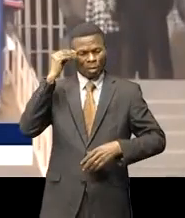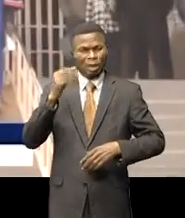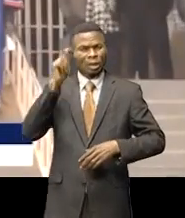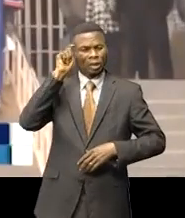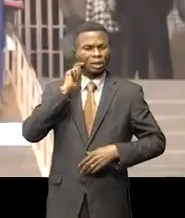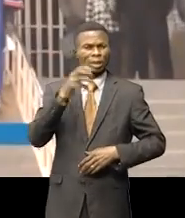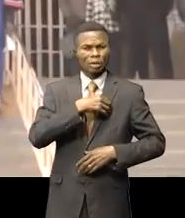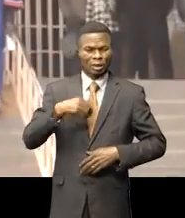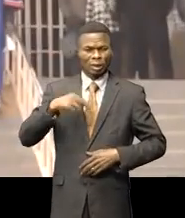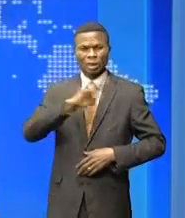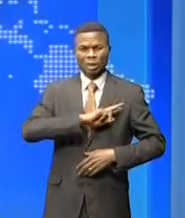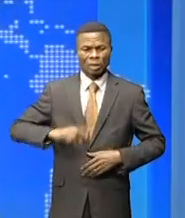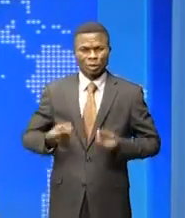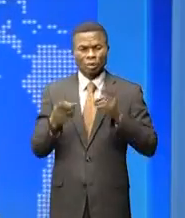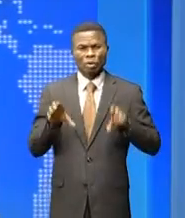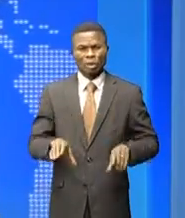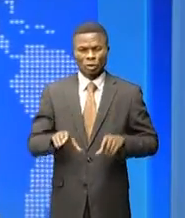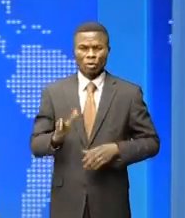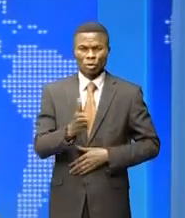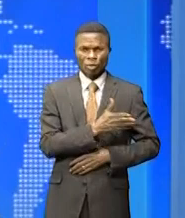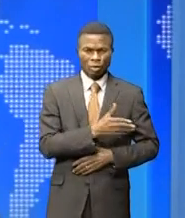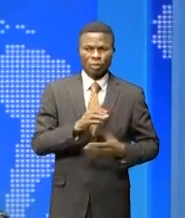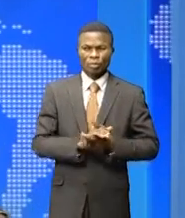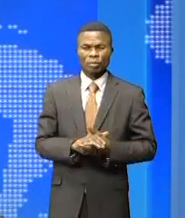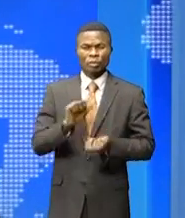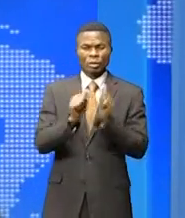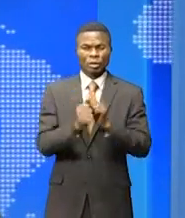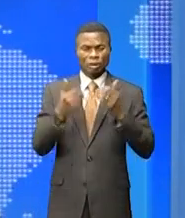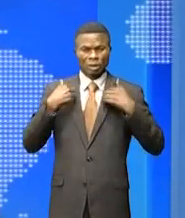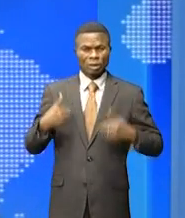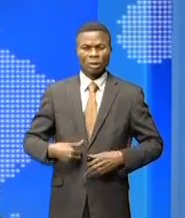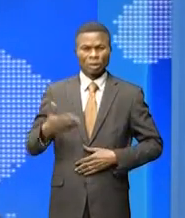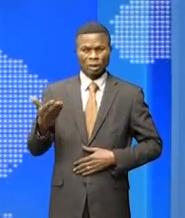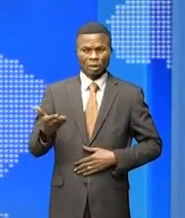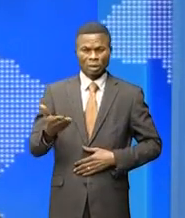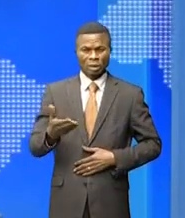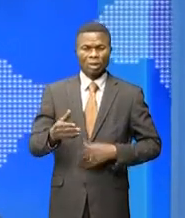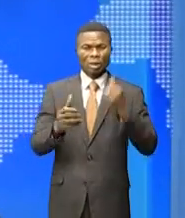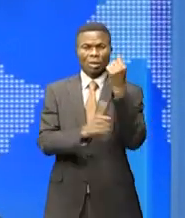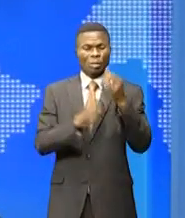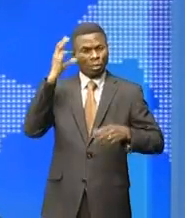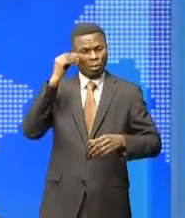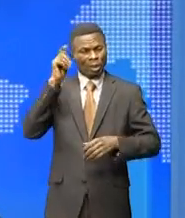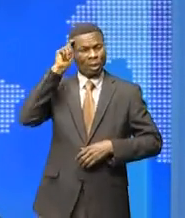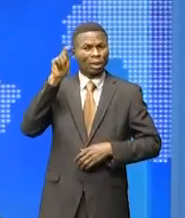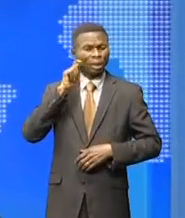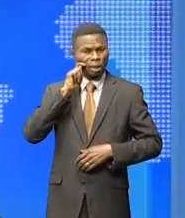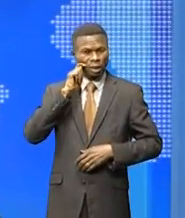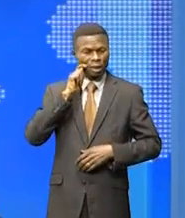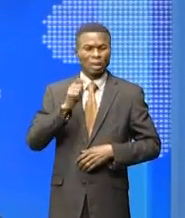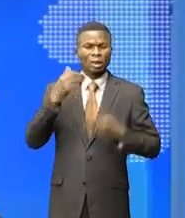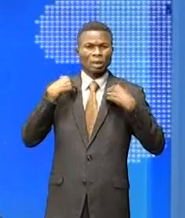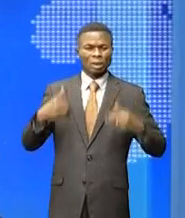utérin en RDC. Toujours à ce chapitre de santé, les maladies sexuellement transmissibles et la santé